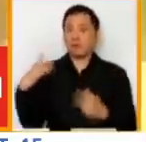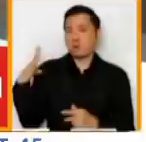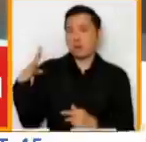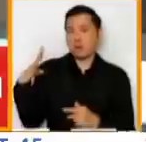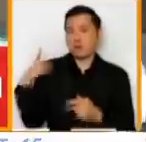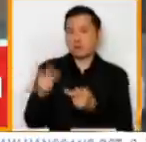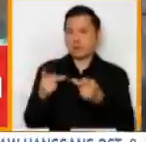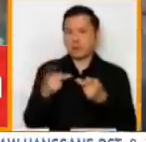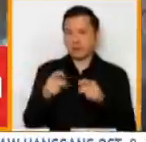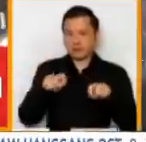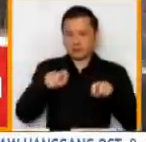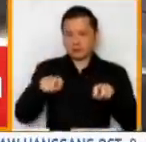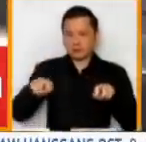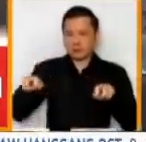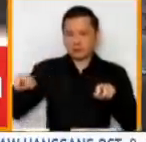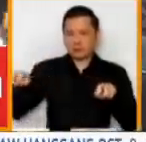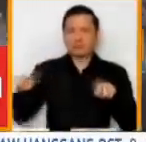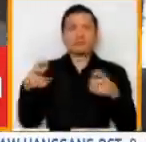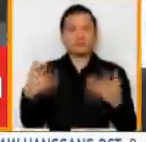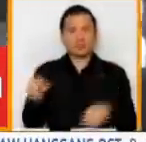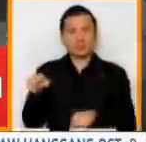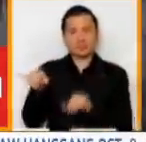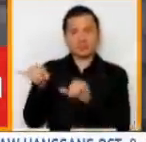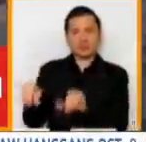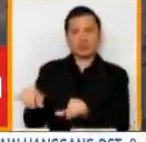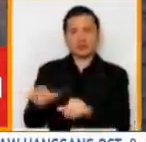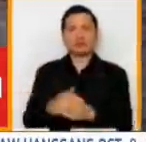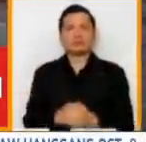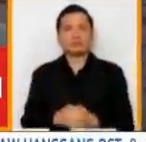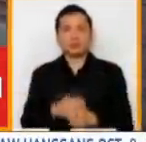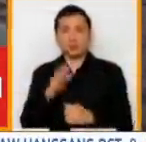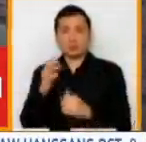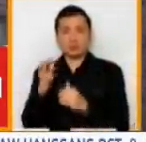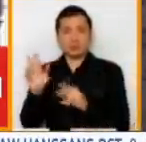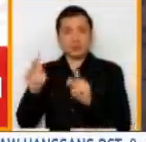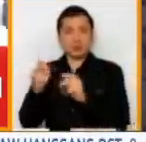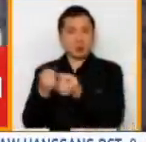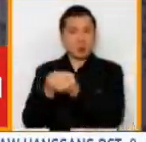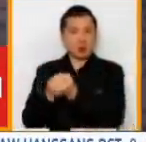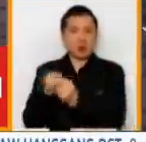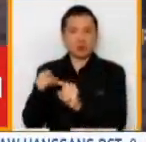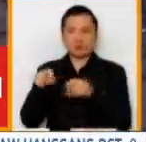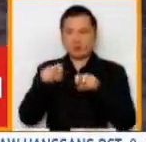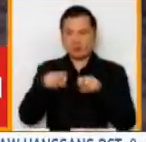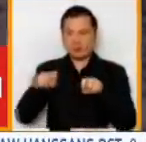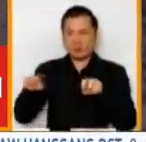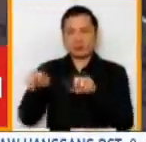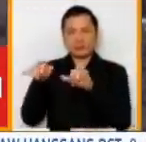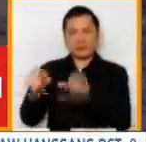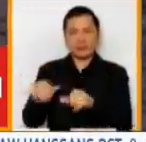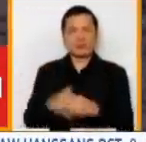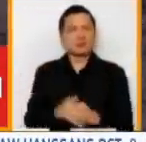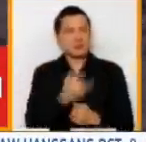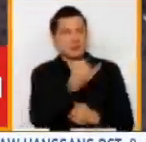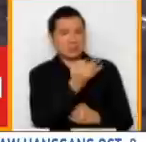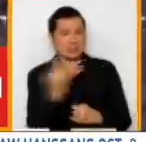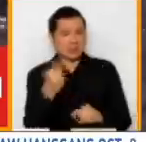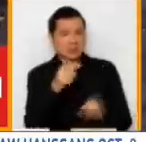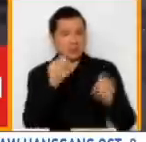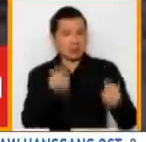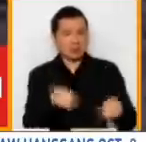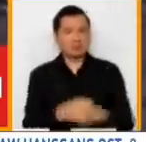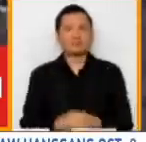dyan lang sila. Ang ilang companion, sir, ang pwedeng pag, isama? Pangulo ang tumatakbo, pwede siya magsama